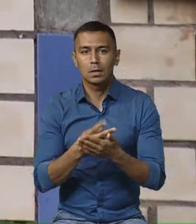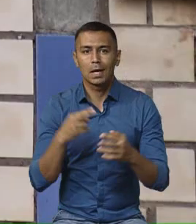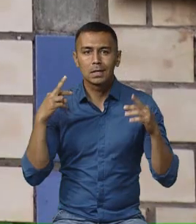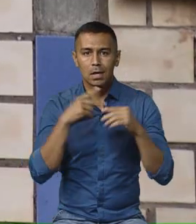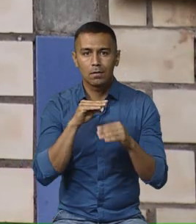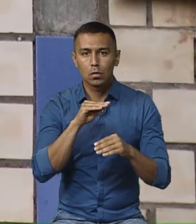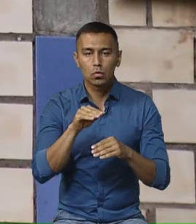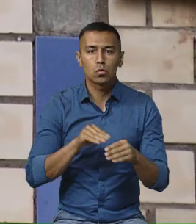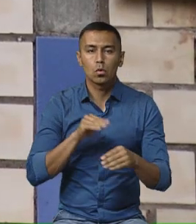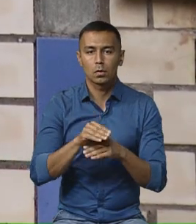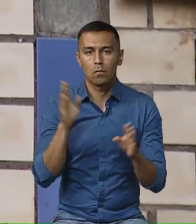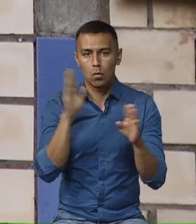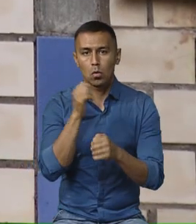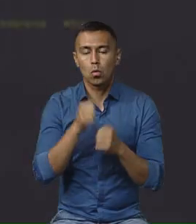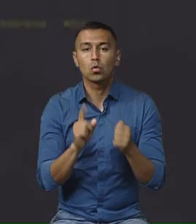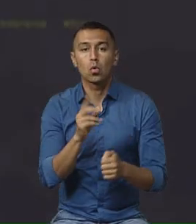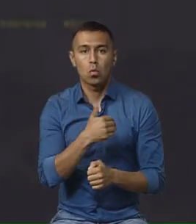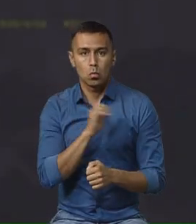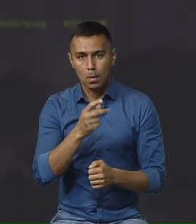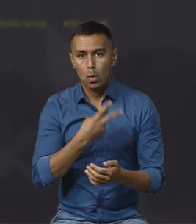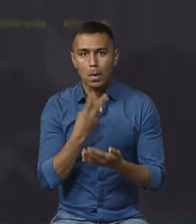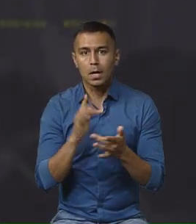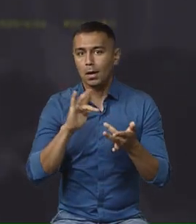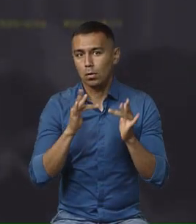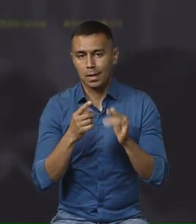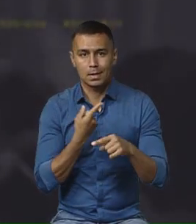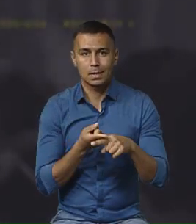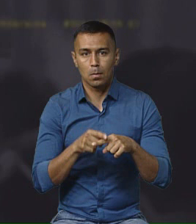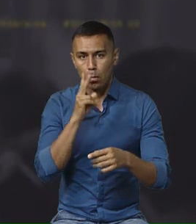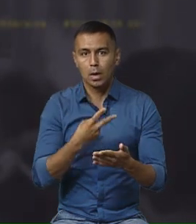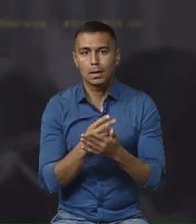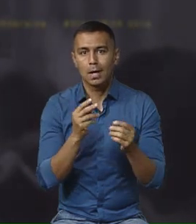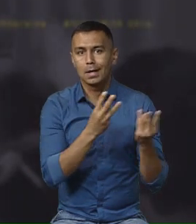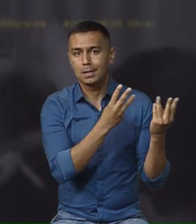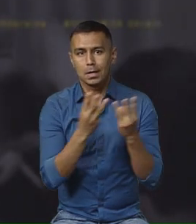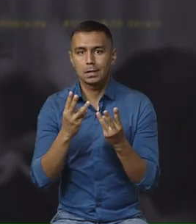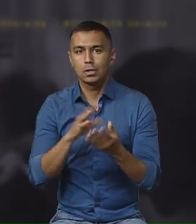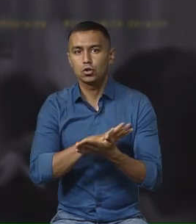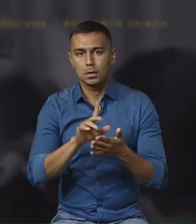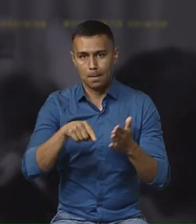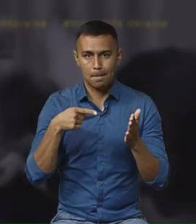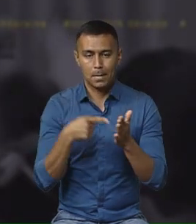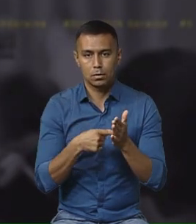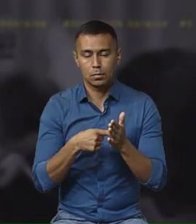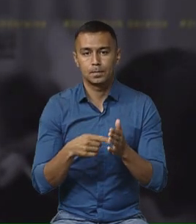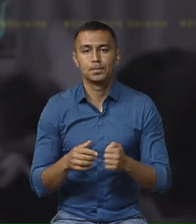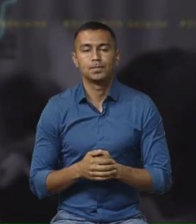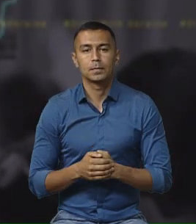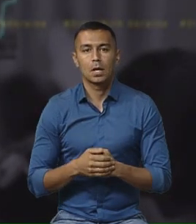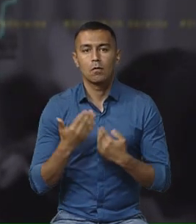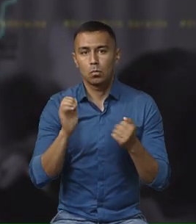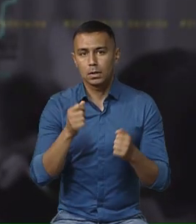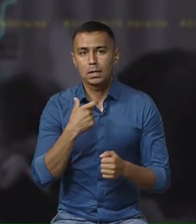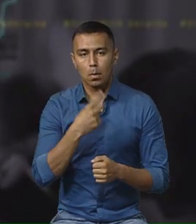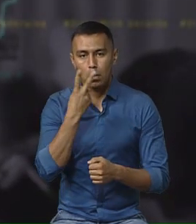шкідливих домішок у повітрі. Кожен охочий може побачити онлайн ці показники на сайті «Еко-Сіті», каже Степан Кушнір. Ви можете себе